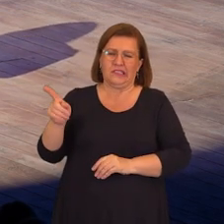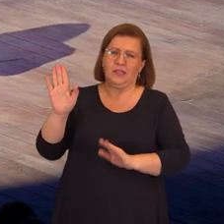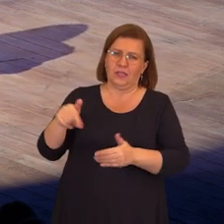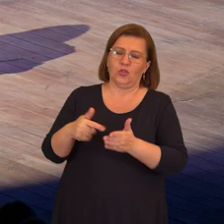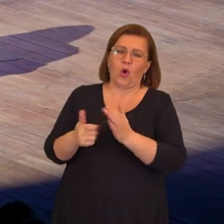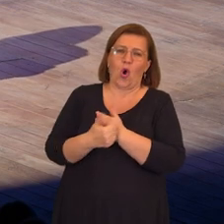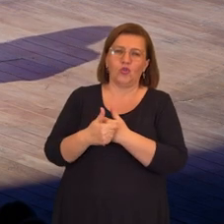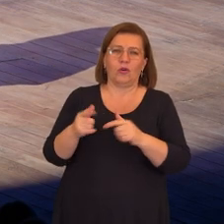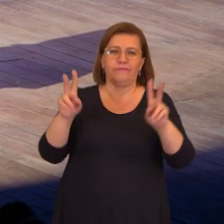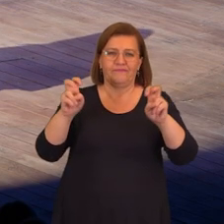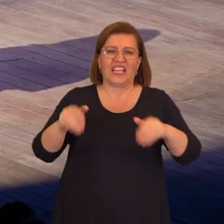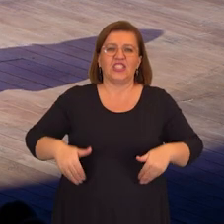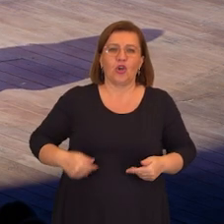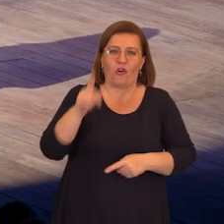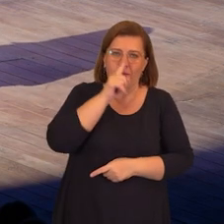publicznego.